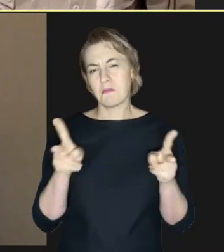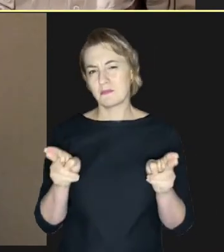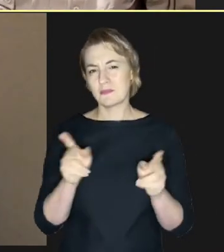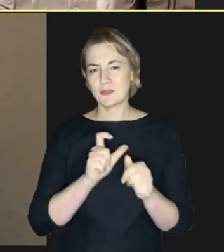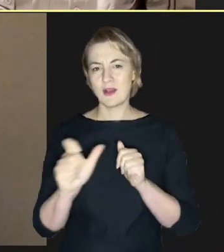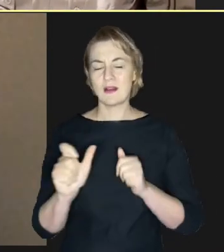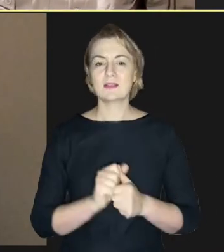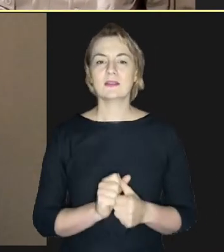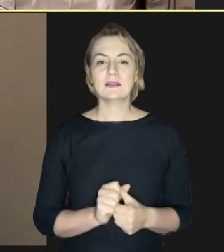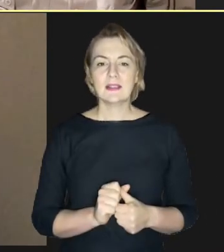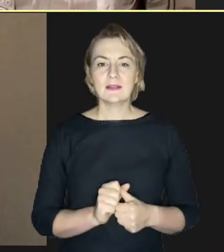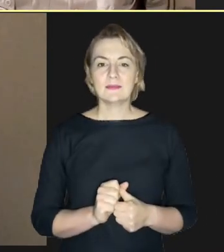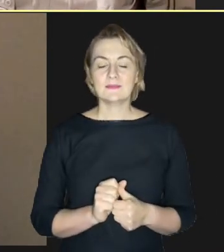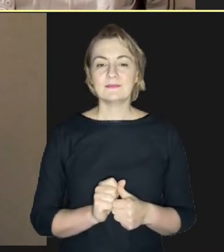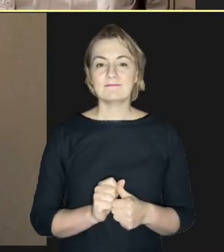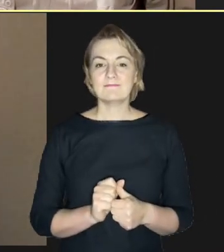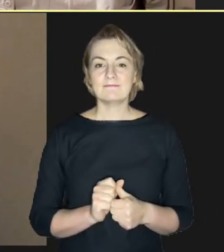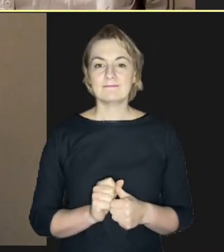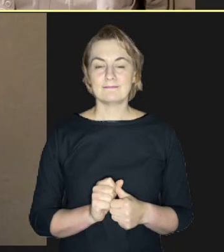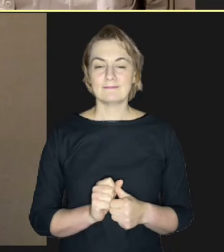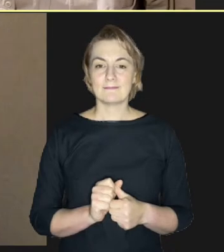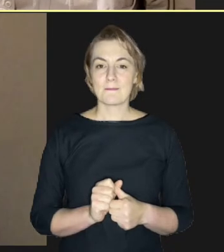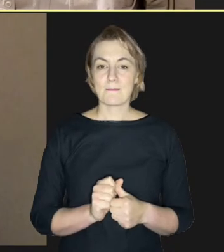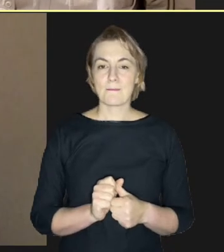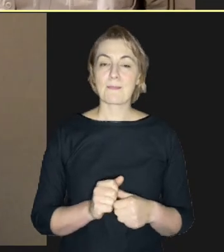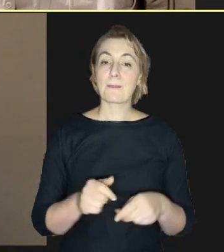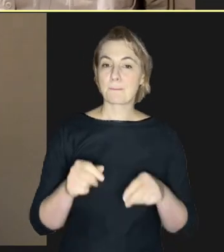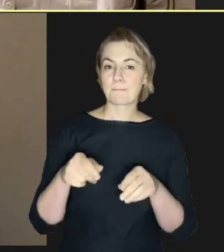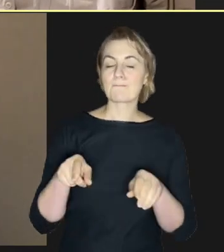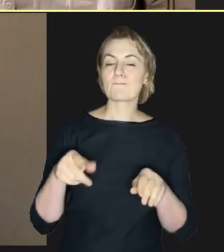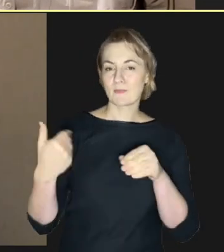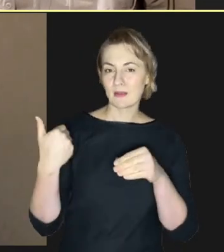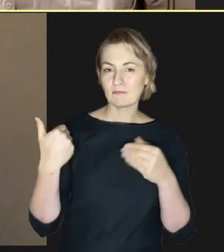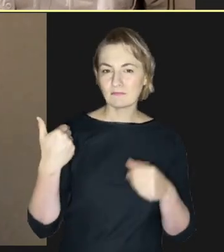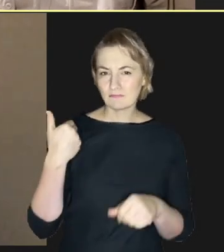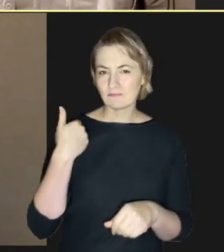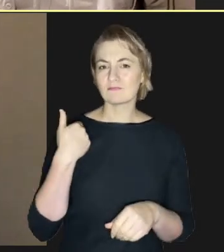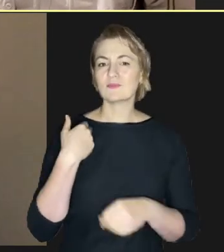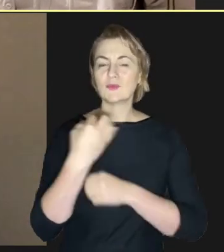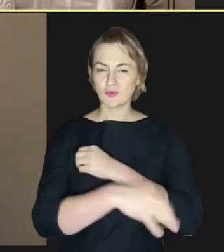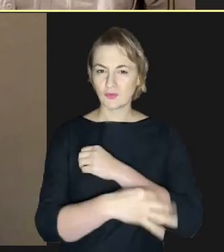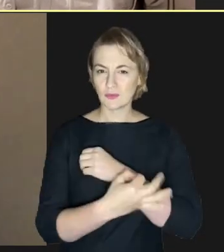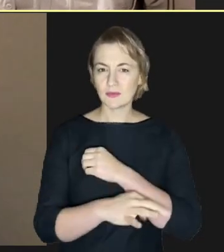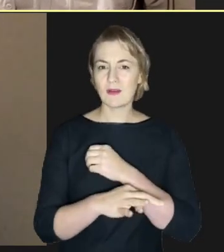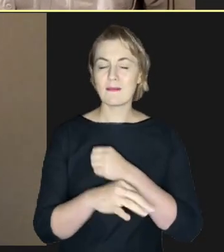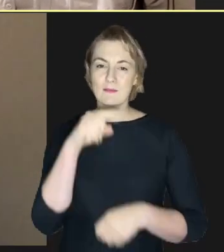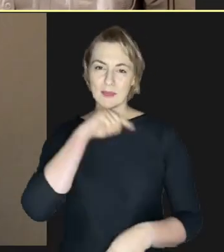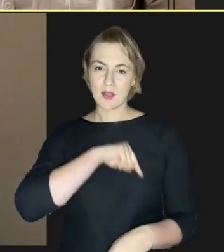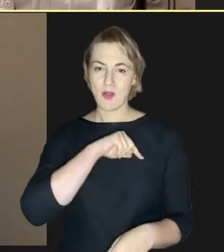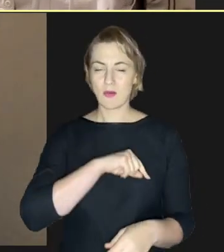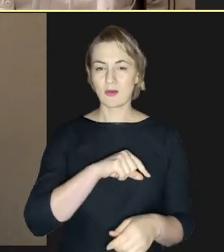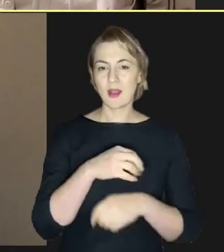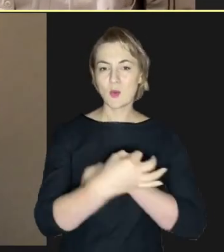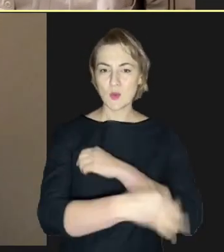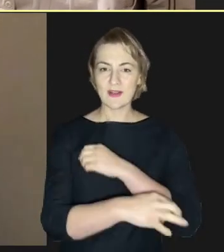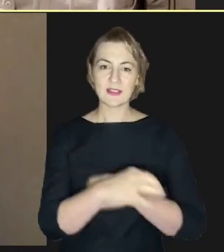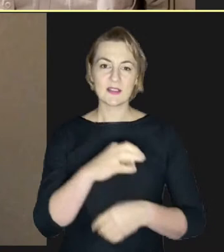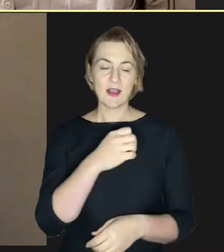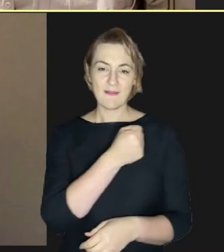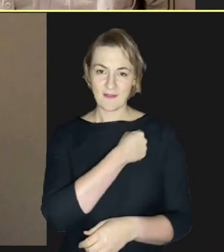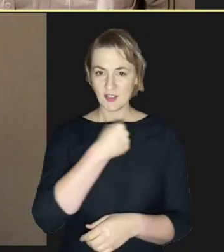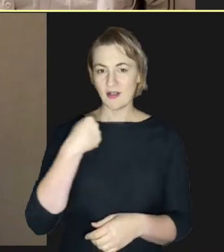No i cóż, jesteś absolwentem psychologii Uniwersytetu Warszawskiego. To